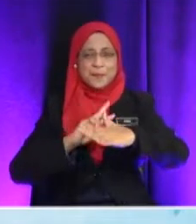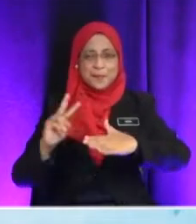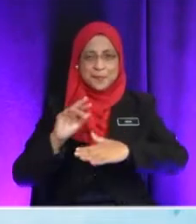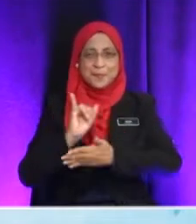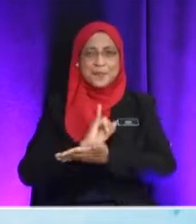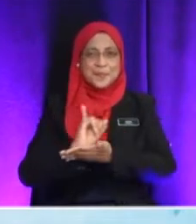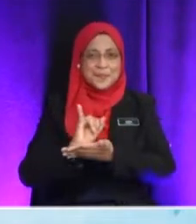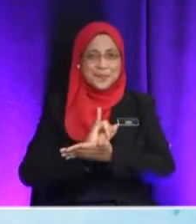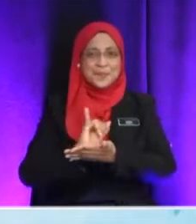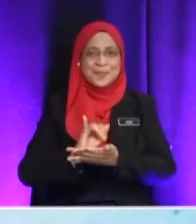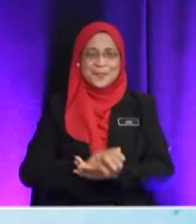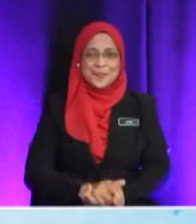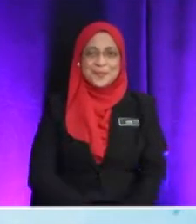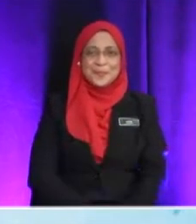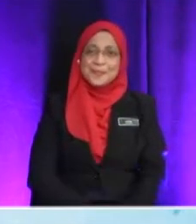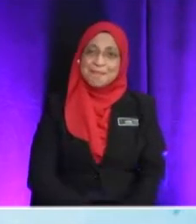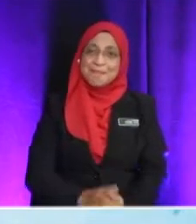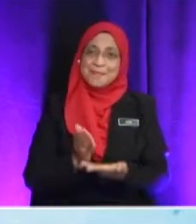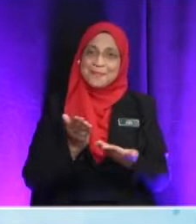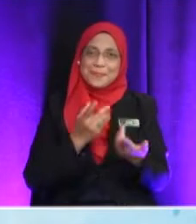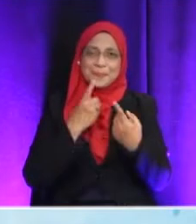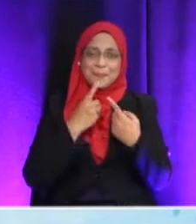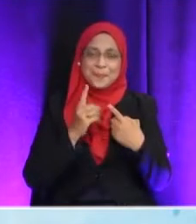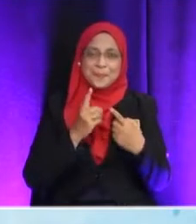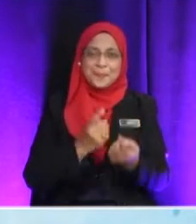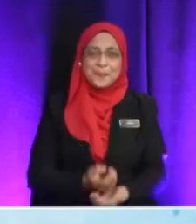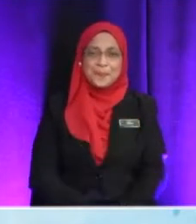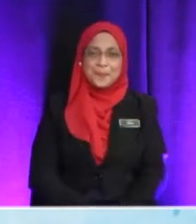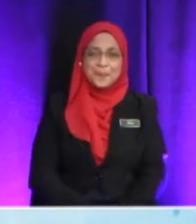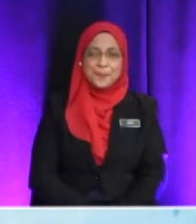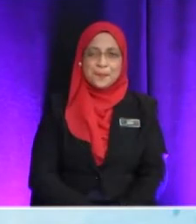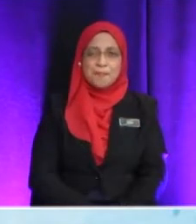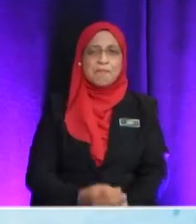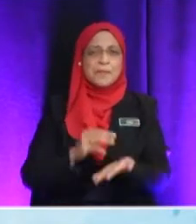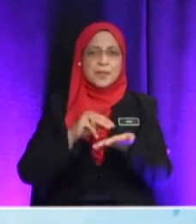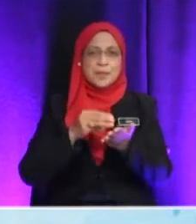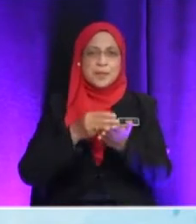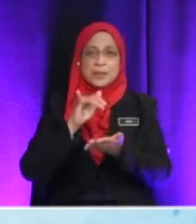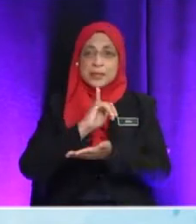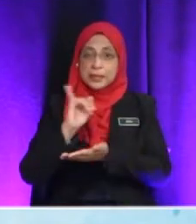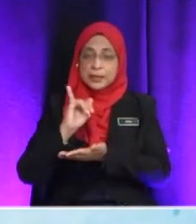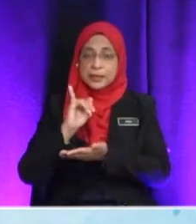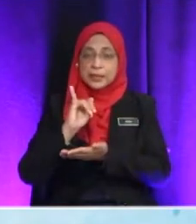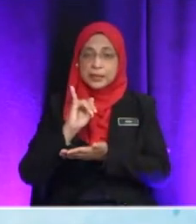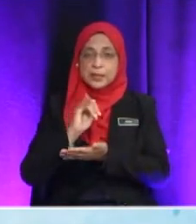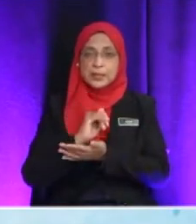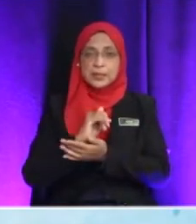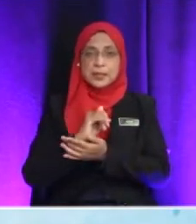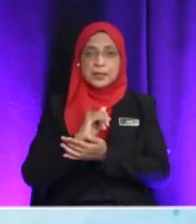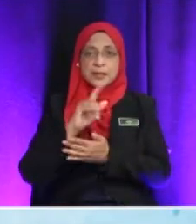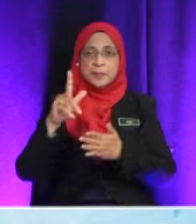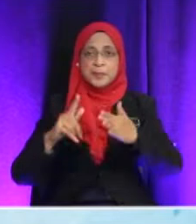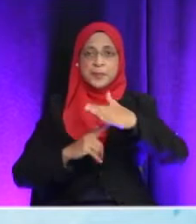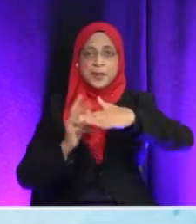mate sore ini Animal Aa pelindung insurance Ade dua jenis